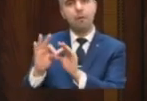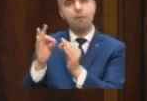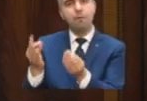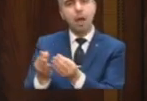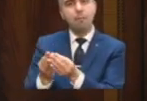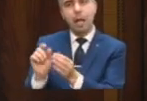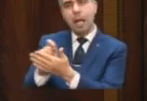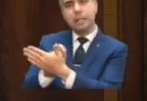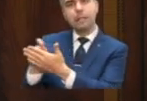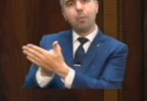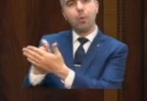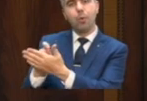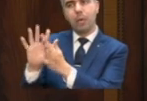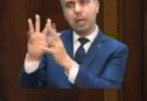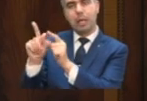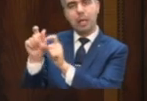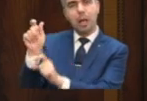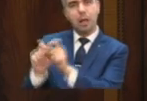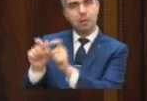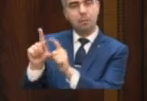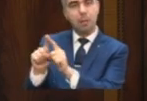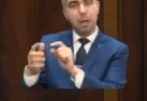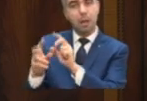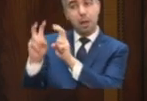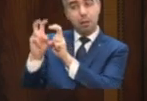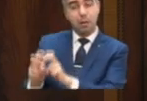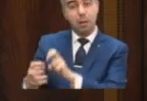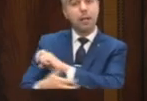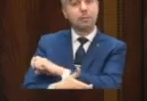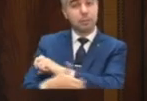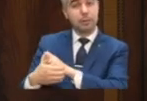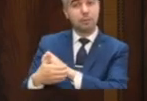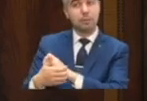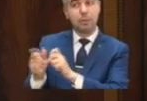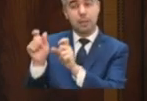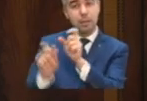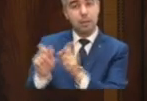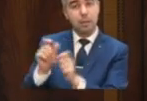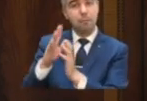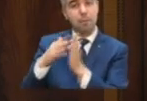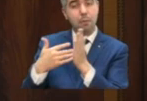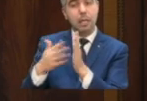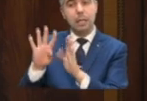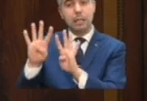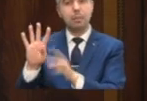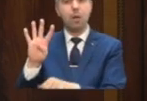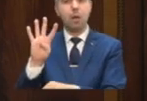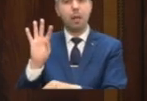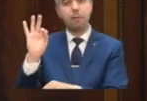المحصص، ونشير أيضا إلى أنه تم تقليص معدل الفقر بسبب هذا البرنامج من 48%